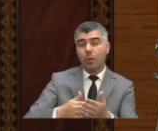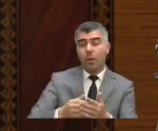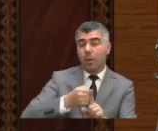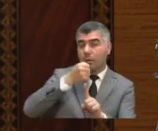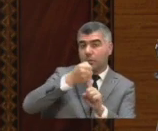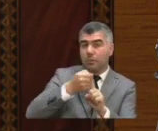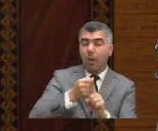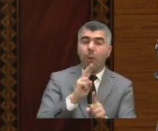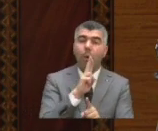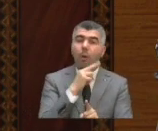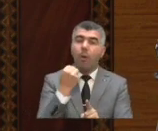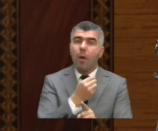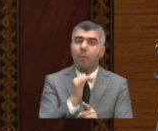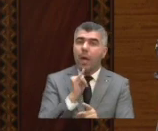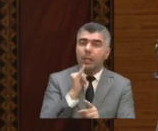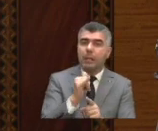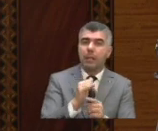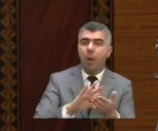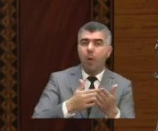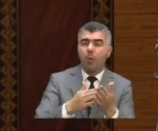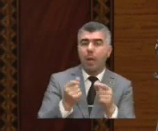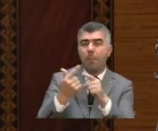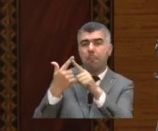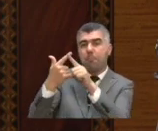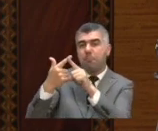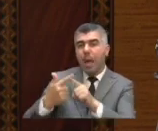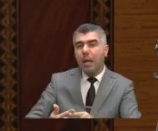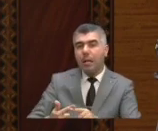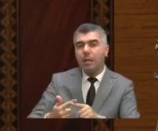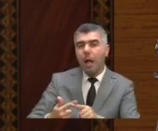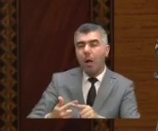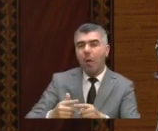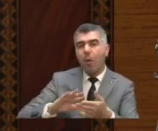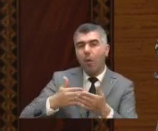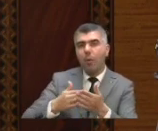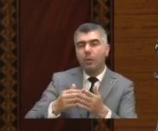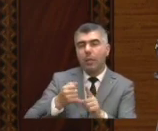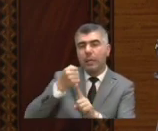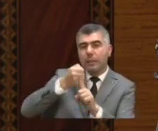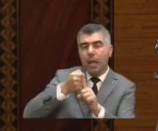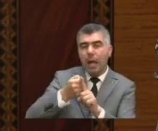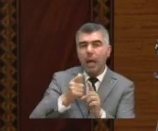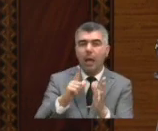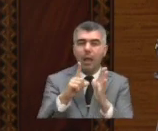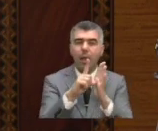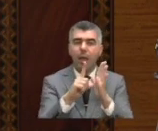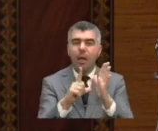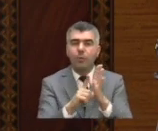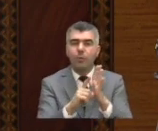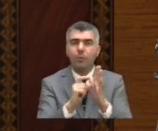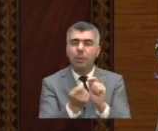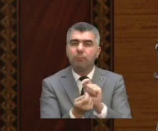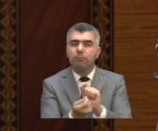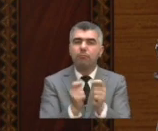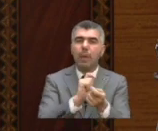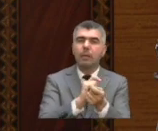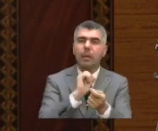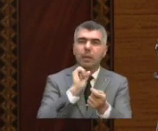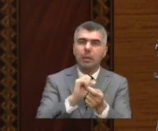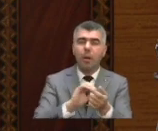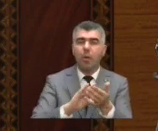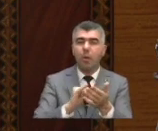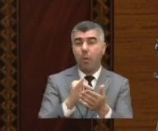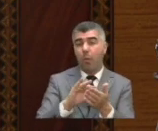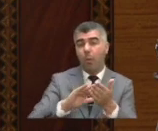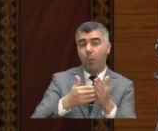وستعكس اصلاحات ماليه العموميه عبر اصلاح القانون التنظيمي لقانون الماليه خصوصا من